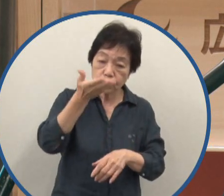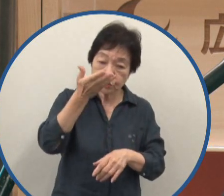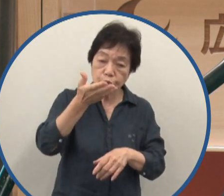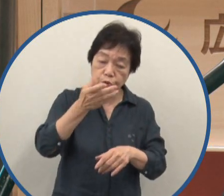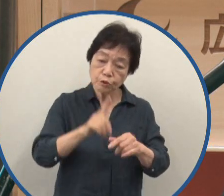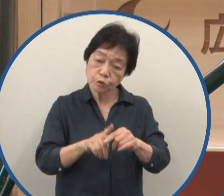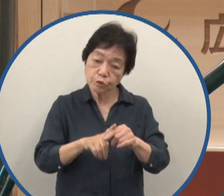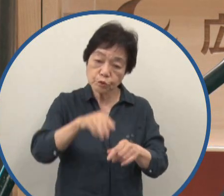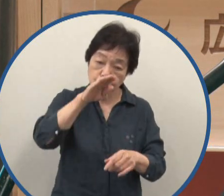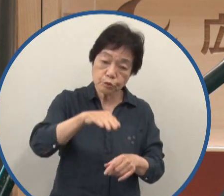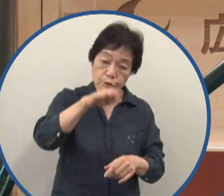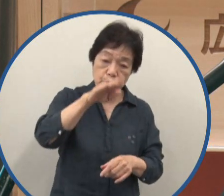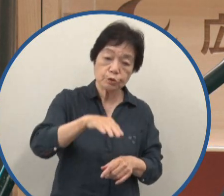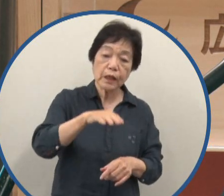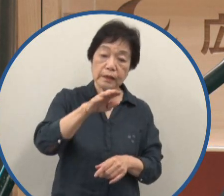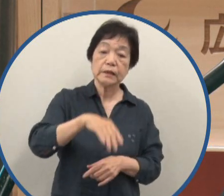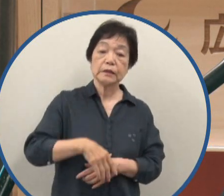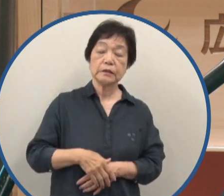い、